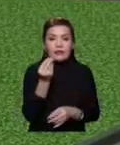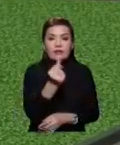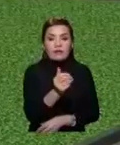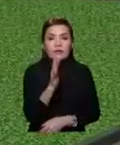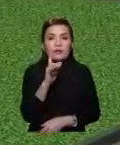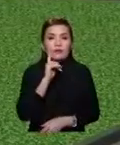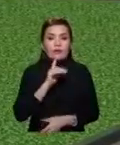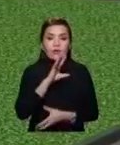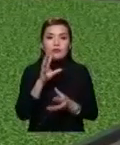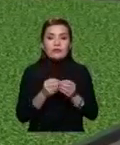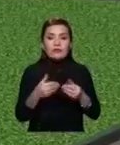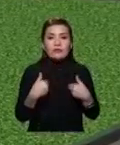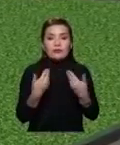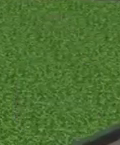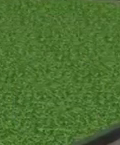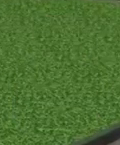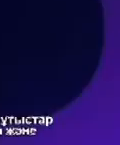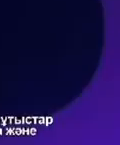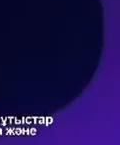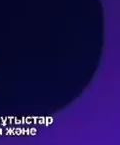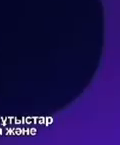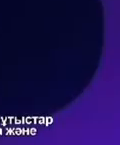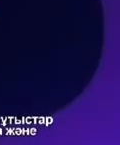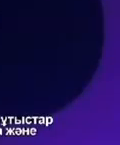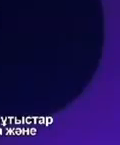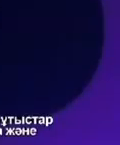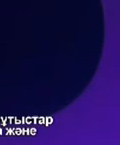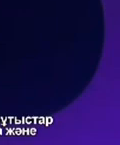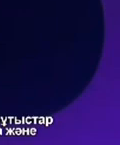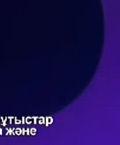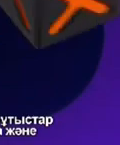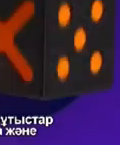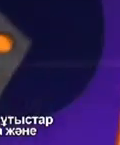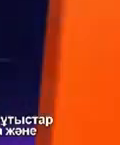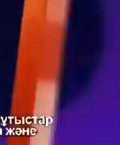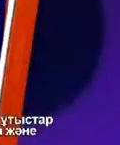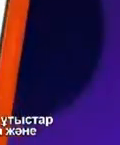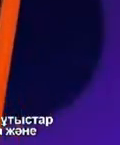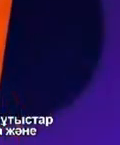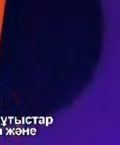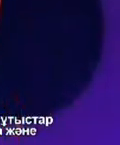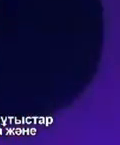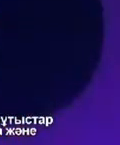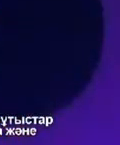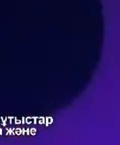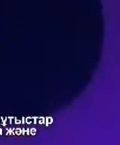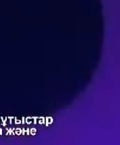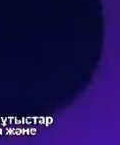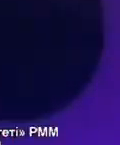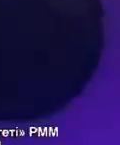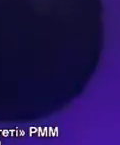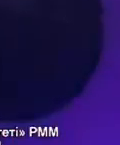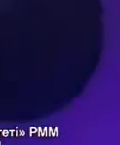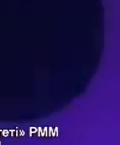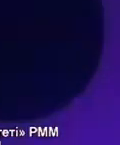де әзірге осы, ертеңге дейін сау болыңыздар. X5-ті ойнауды бастау оңай. Винлайн қосымшасын жүктеп алыңыз.